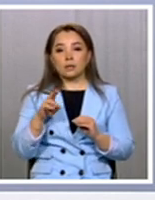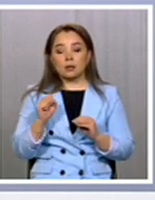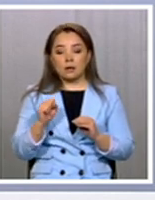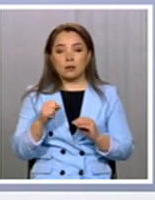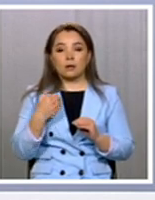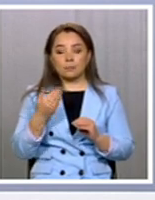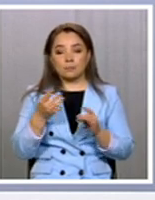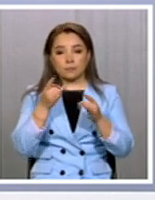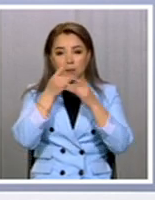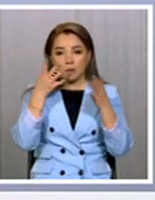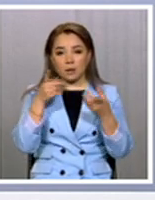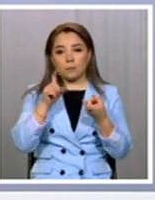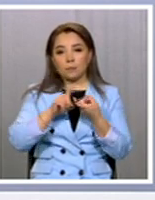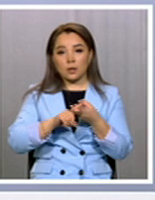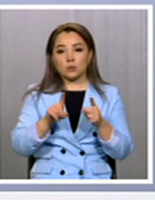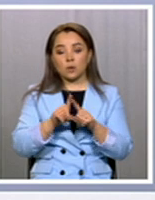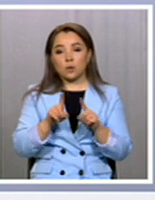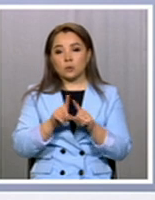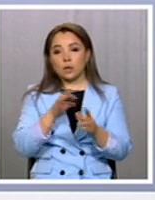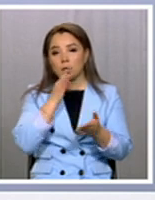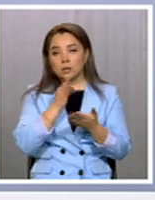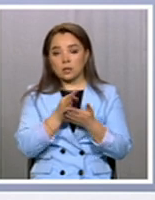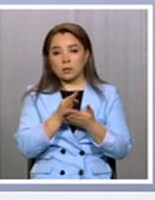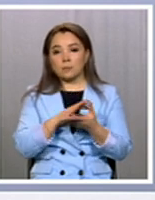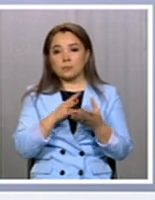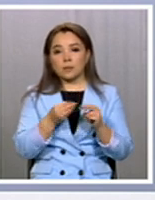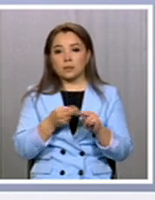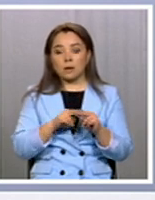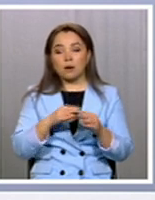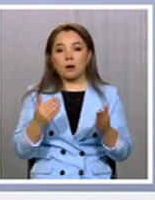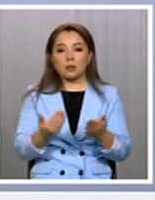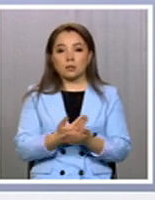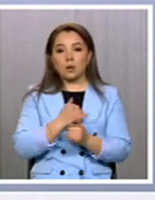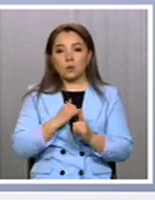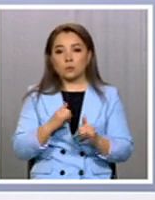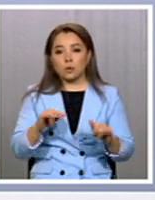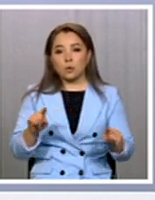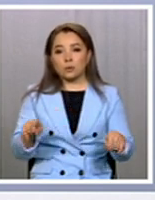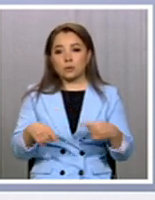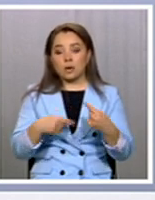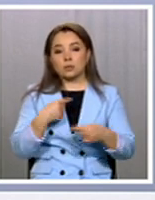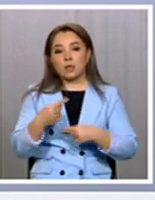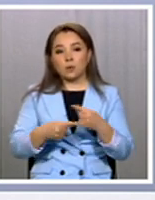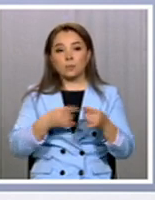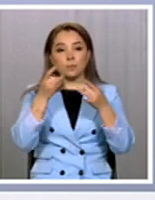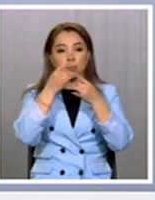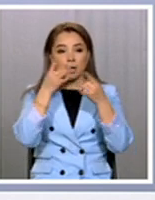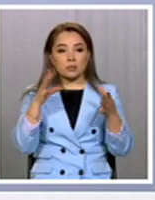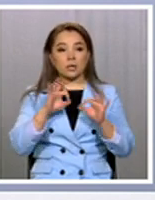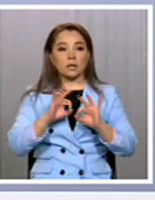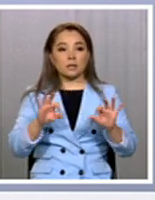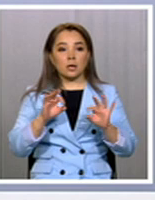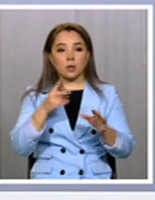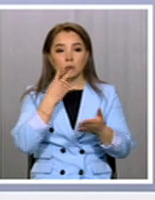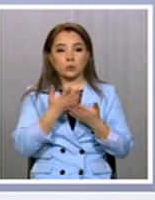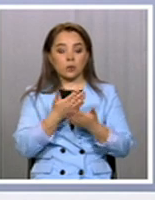мәдениетпен байланыс орнату арқылы қайта өрлеу дәуірінің мәдениетін